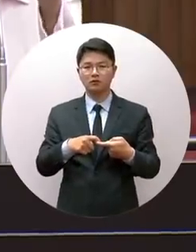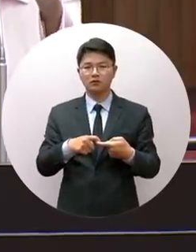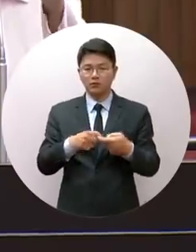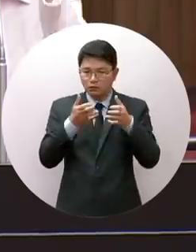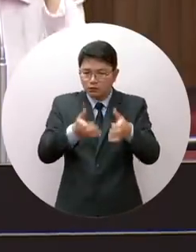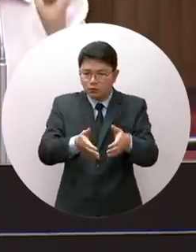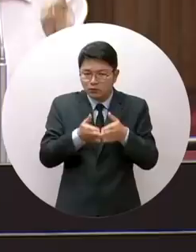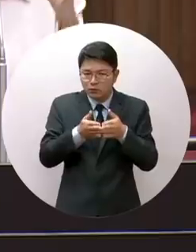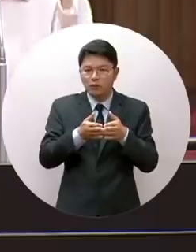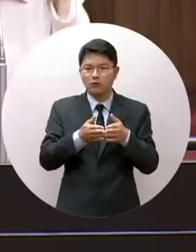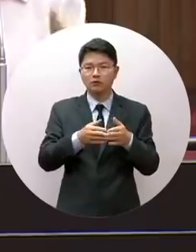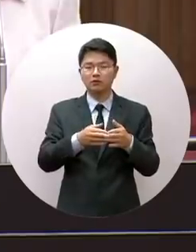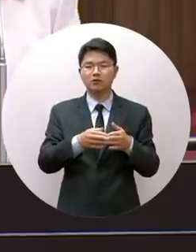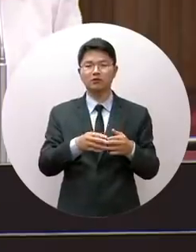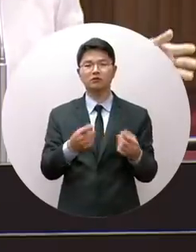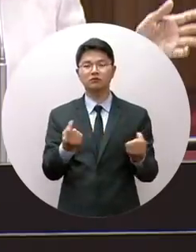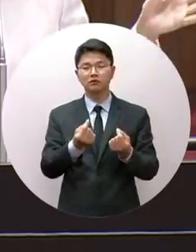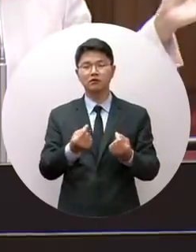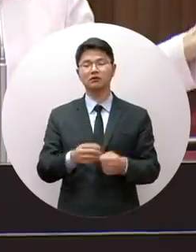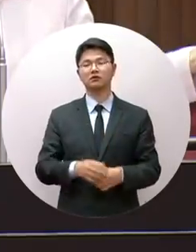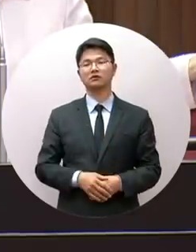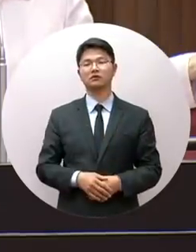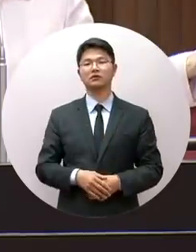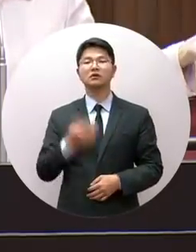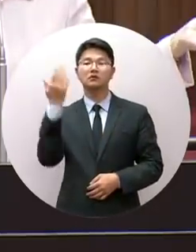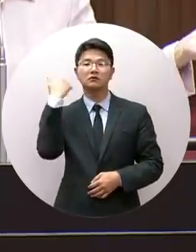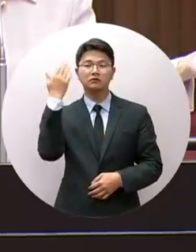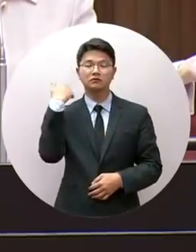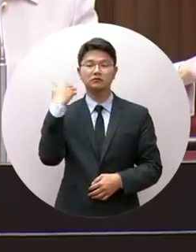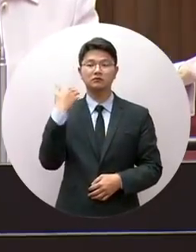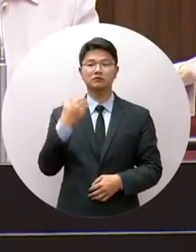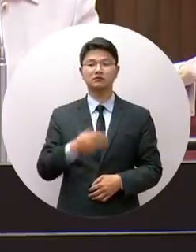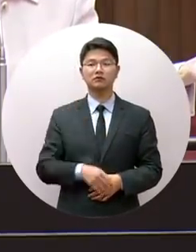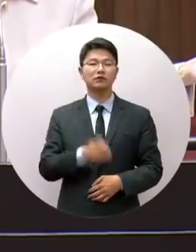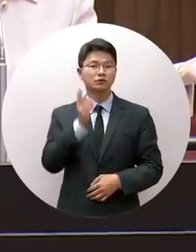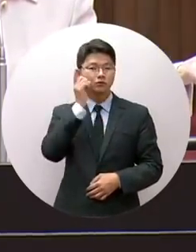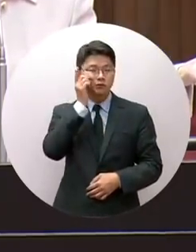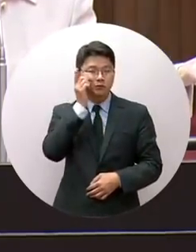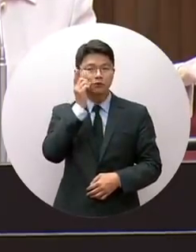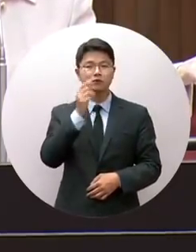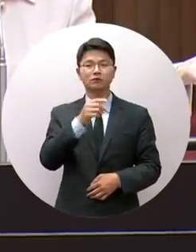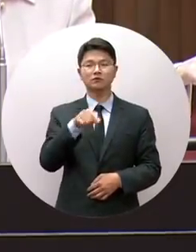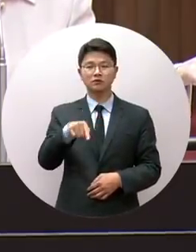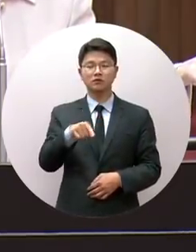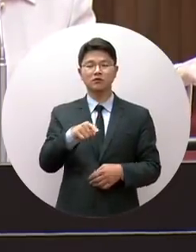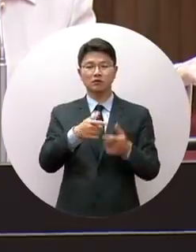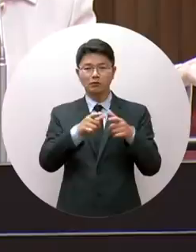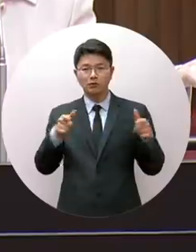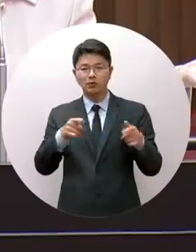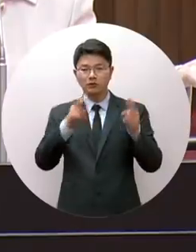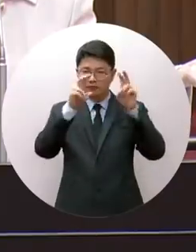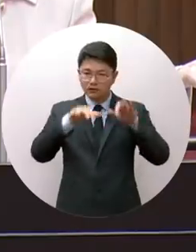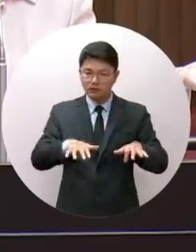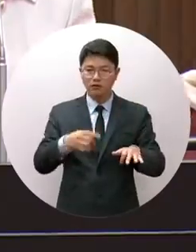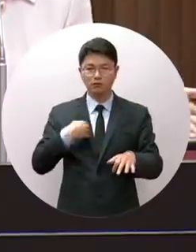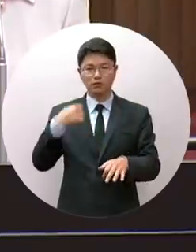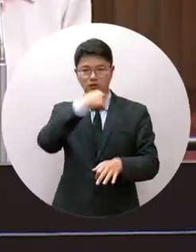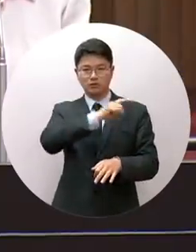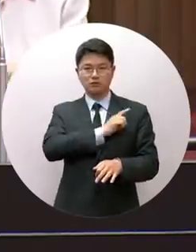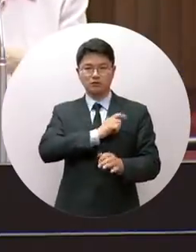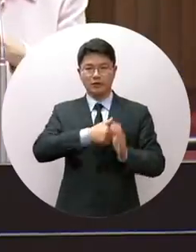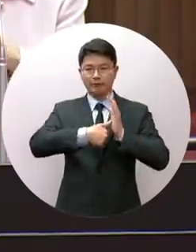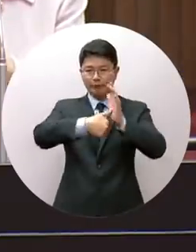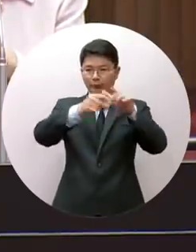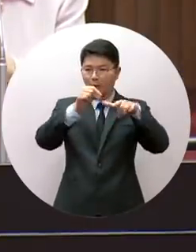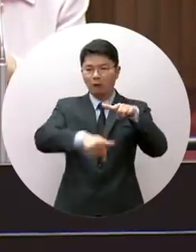零组件的地位。比如说我们在上一个世纪的3C产品，台湾虽然没有什么大的自己的品牌，但